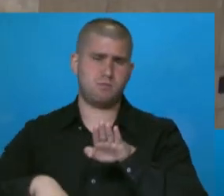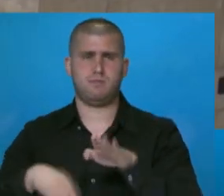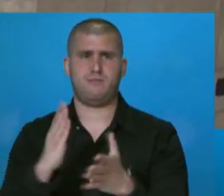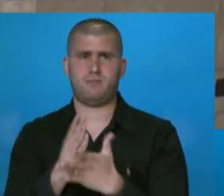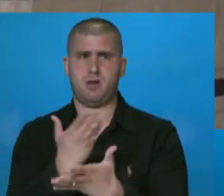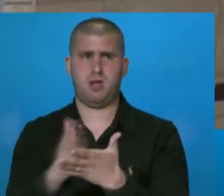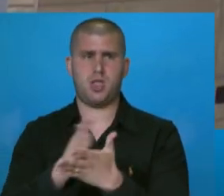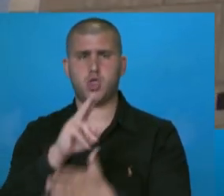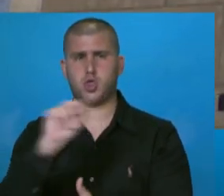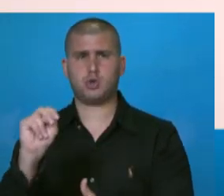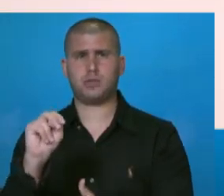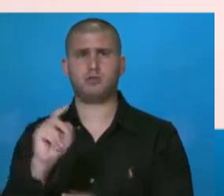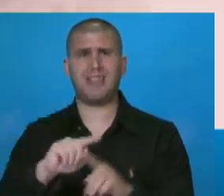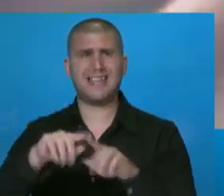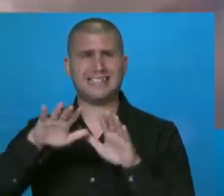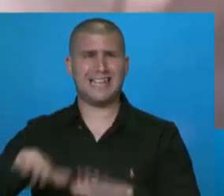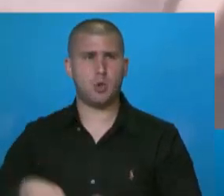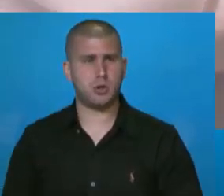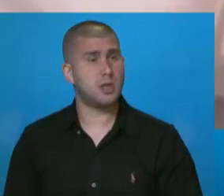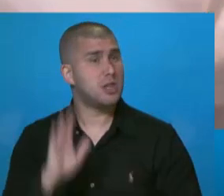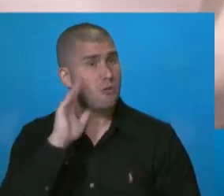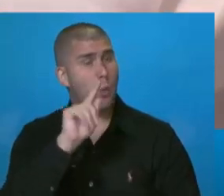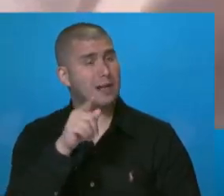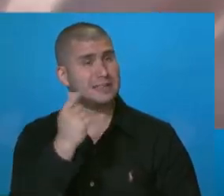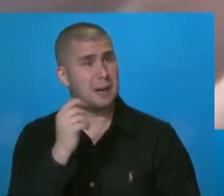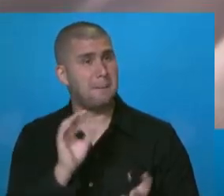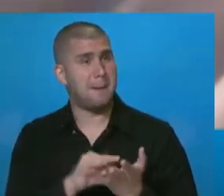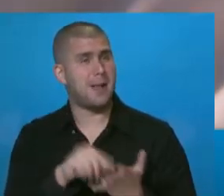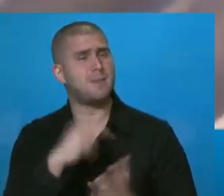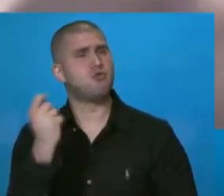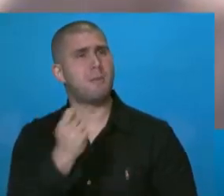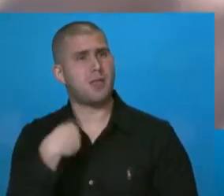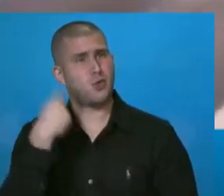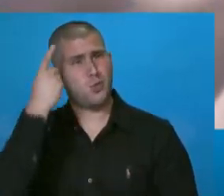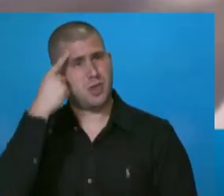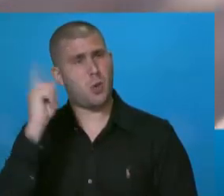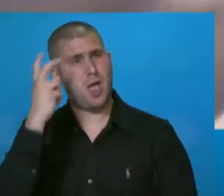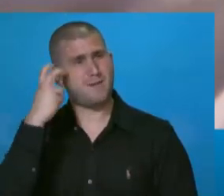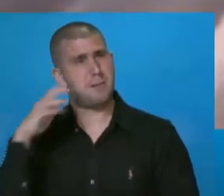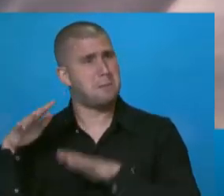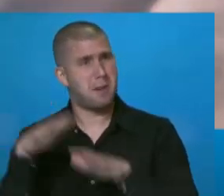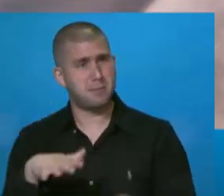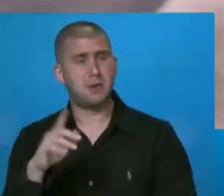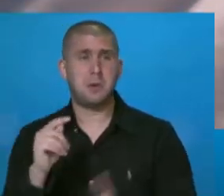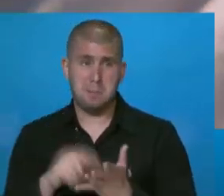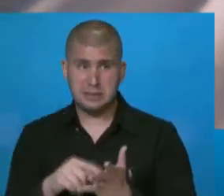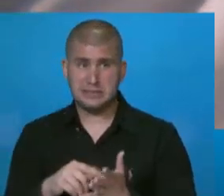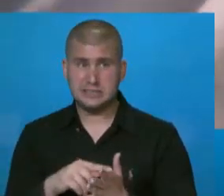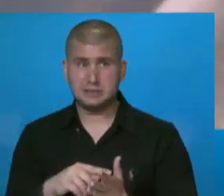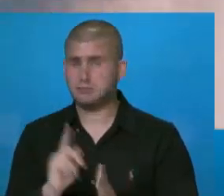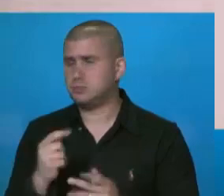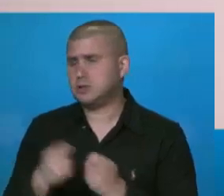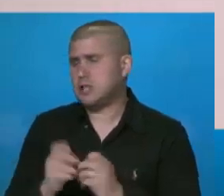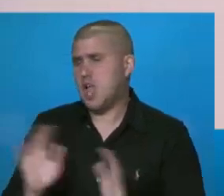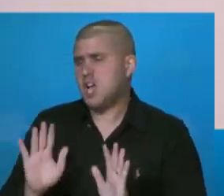את נושא טענת הגזענות. תשמע, אולי זה כי בימי שבת אני יודע, כל הערבים באים, אז כנראה ש... זה